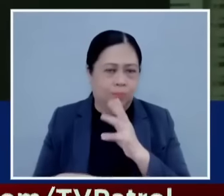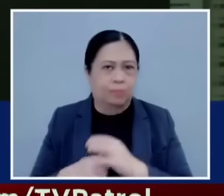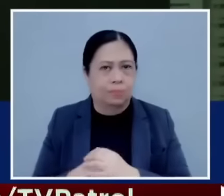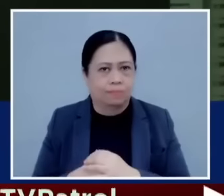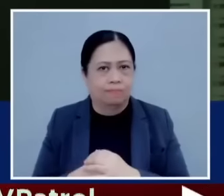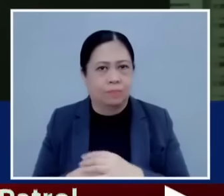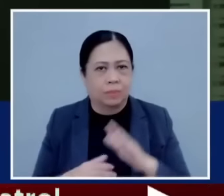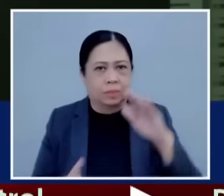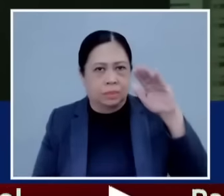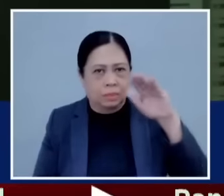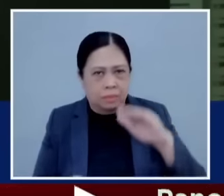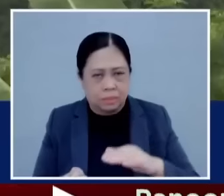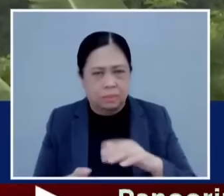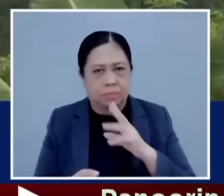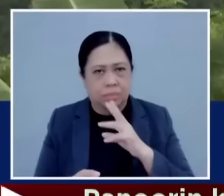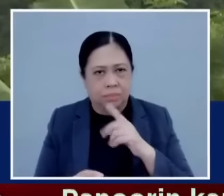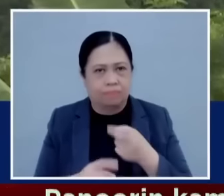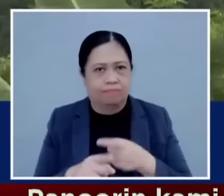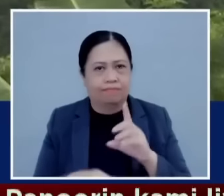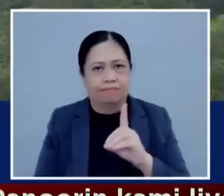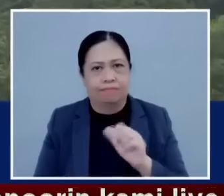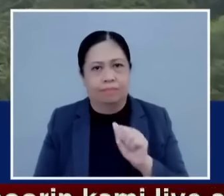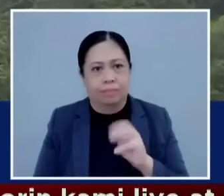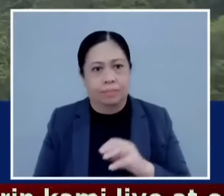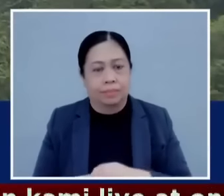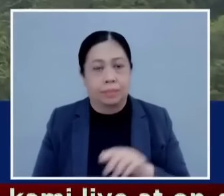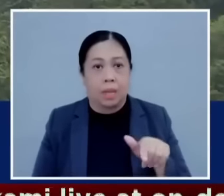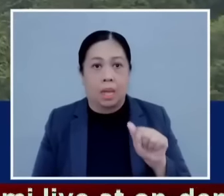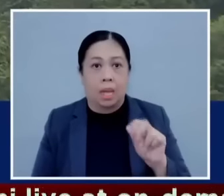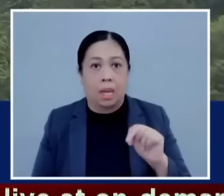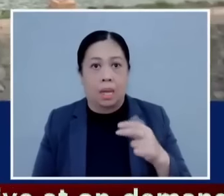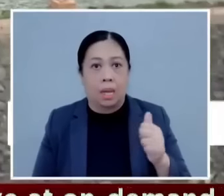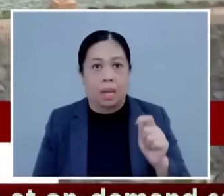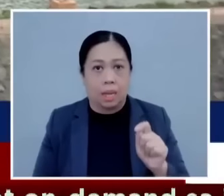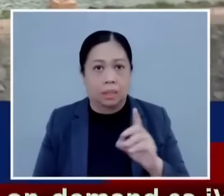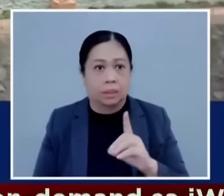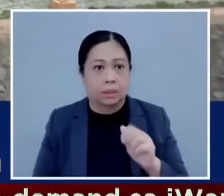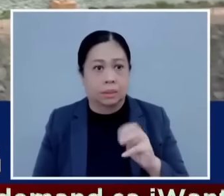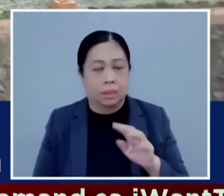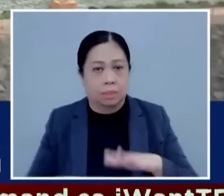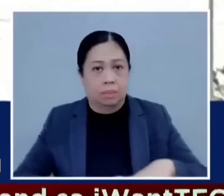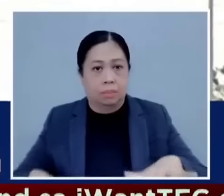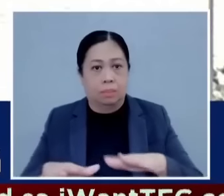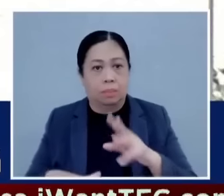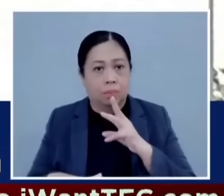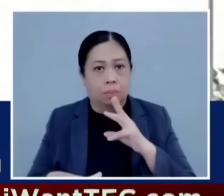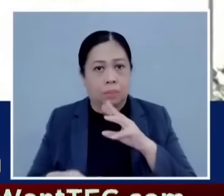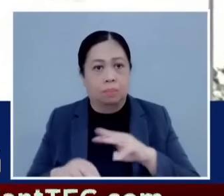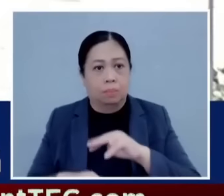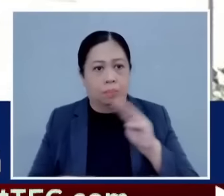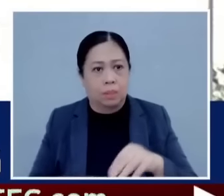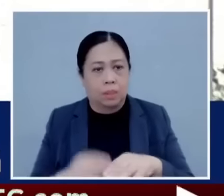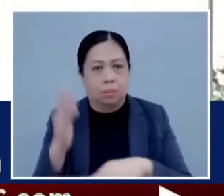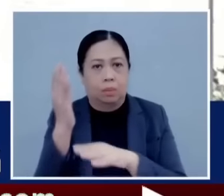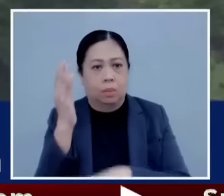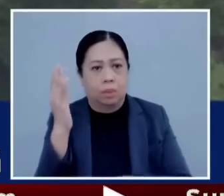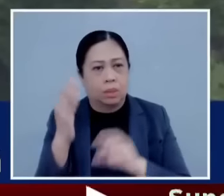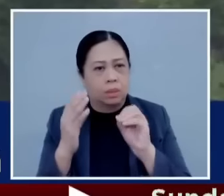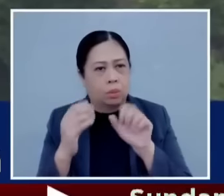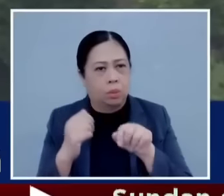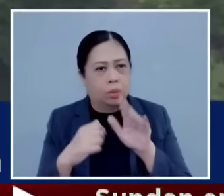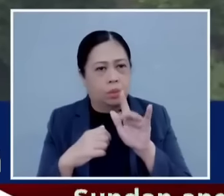pag-drawdown ng tubig from our dams. Ang Angat Dam na nagsusupply naman ng tubig sa Metro Manila, bumaba ng 0.25